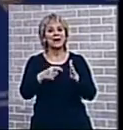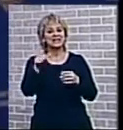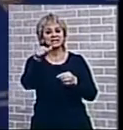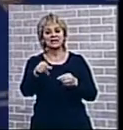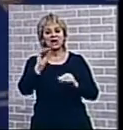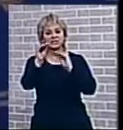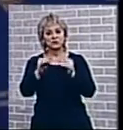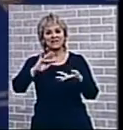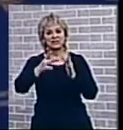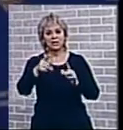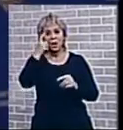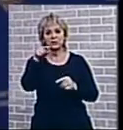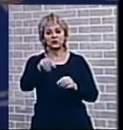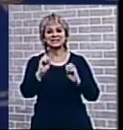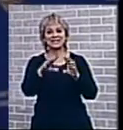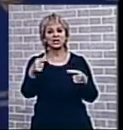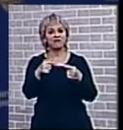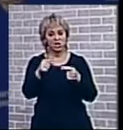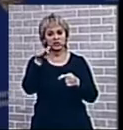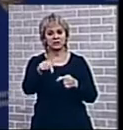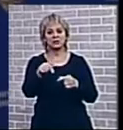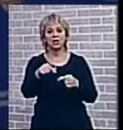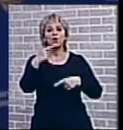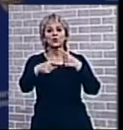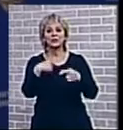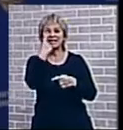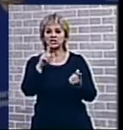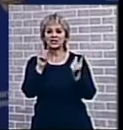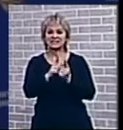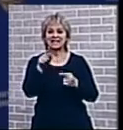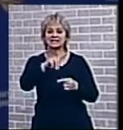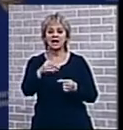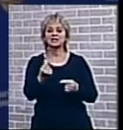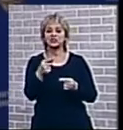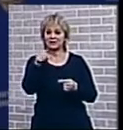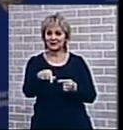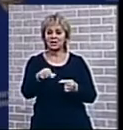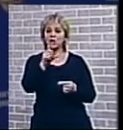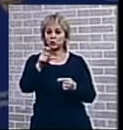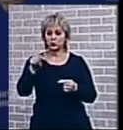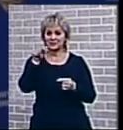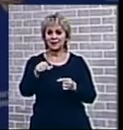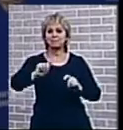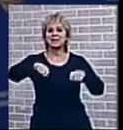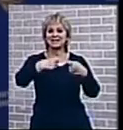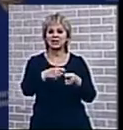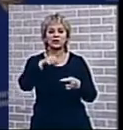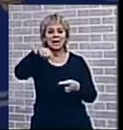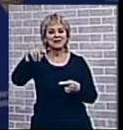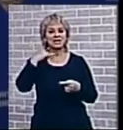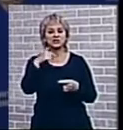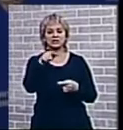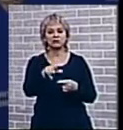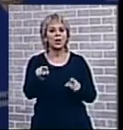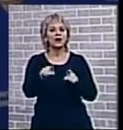Подозреваемые размещали в интернете объявления о сдаче квартир. В ходе личных встреч за определенную плату гражданам передавались номера